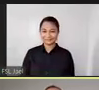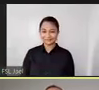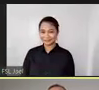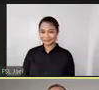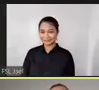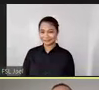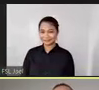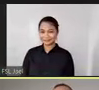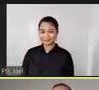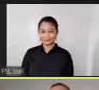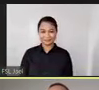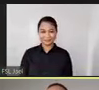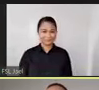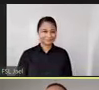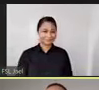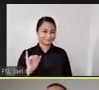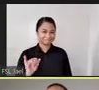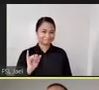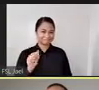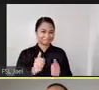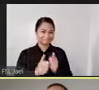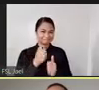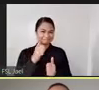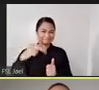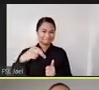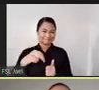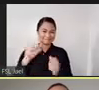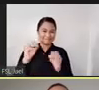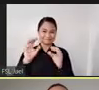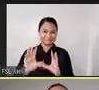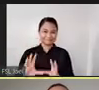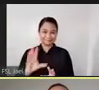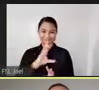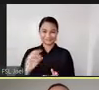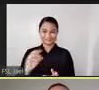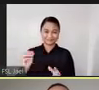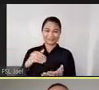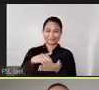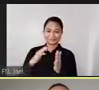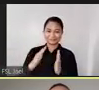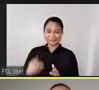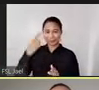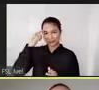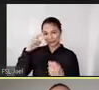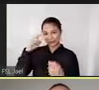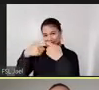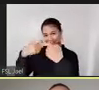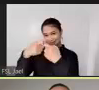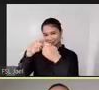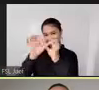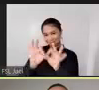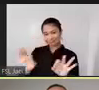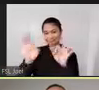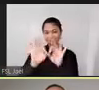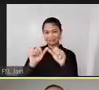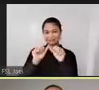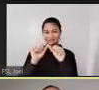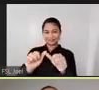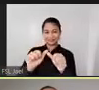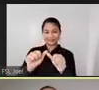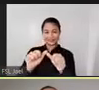kanilang edukasyon. Sa tulong ng solar energy, makakaasa kayong patuloy na maghahatid ng liwanag ang Juan Meralco